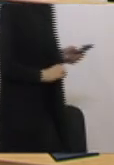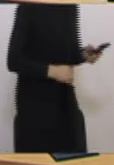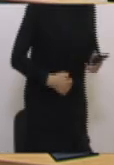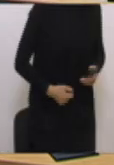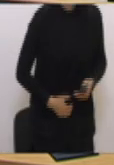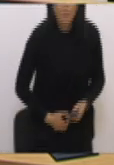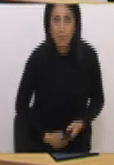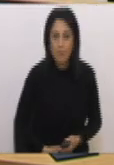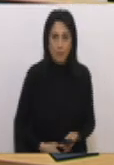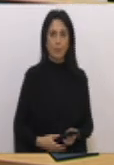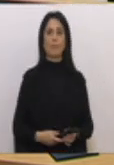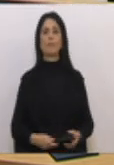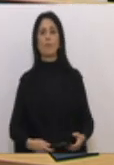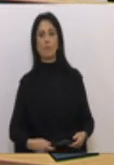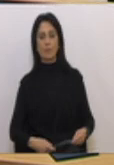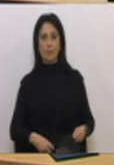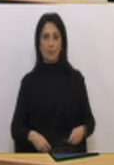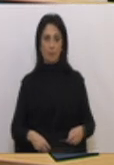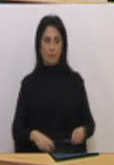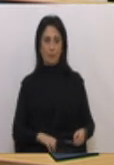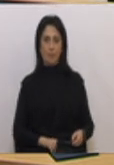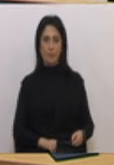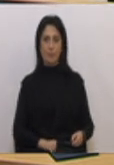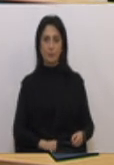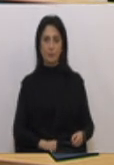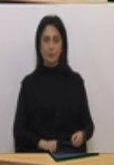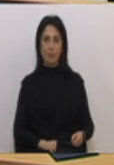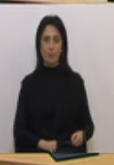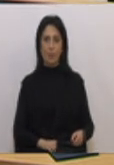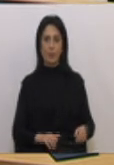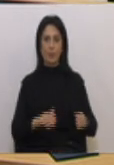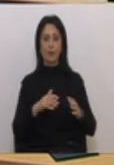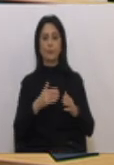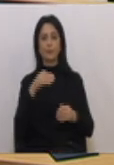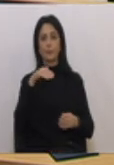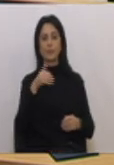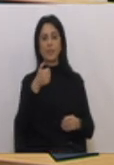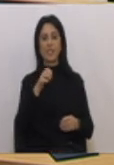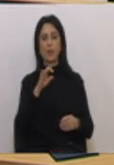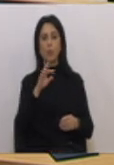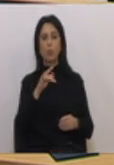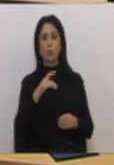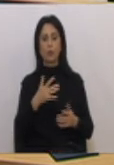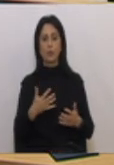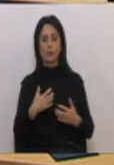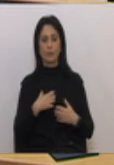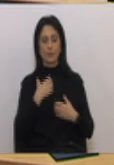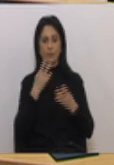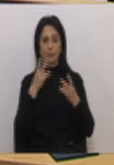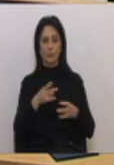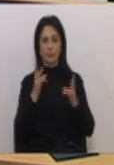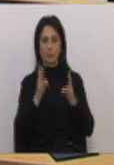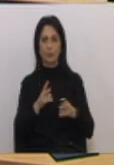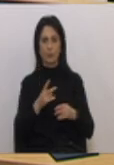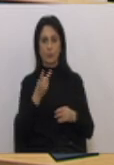მოგესალმებით, კოლეგებო. მინდა გამოვეხმაურო შაბათს ტყიბულში მომხდარ დიდ ტრაგედიას,